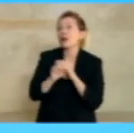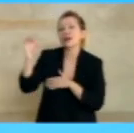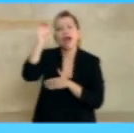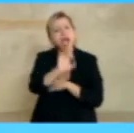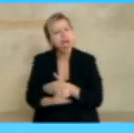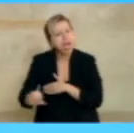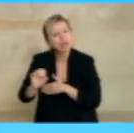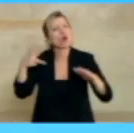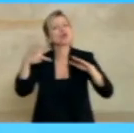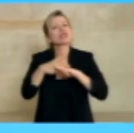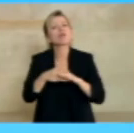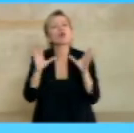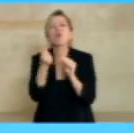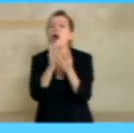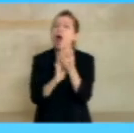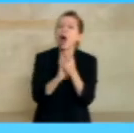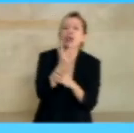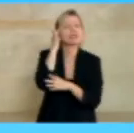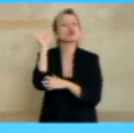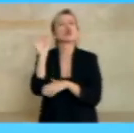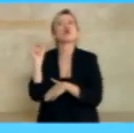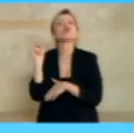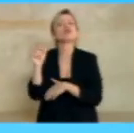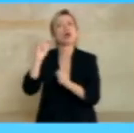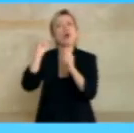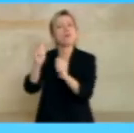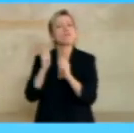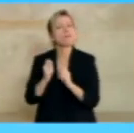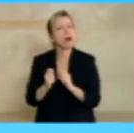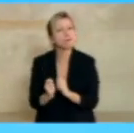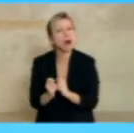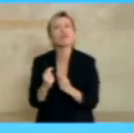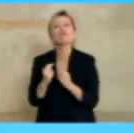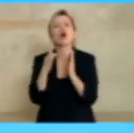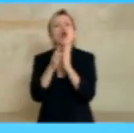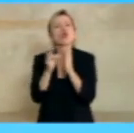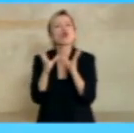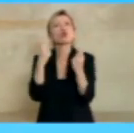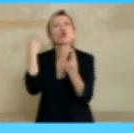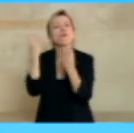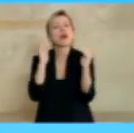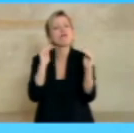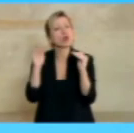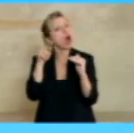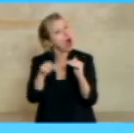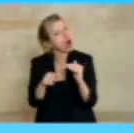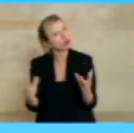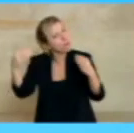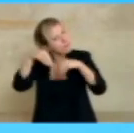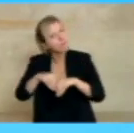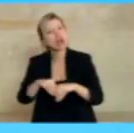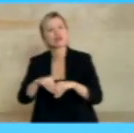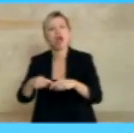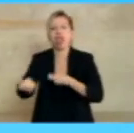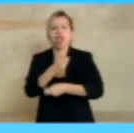για ψηφιακό μετασχηματισμό και ενεργειακή αναβάθμιση αφορούν και τις πολύ μικρές επιχειρήσεις. Όπως αφορούν και πολλά